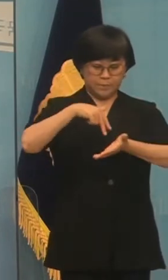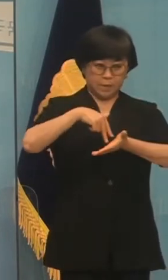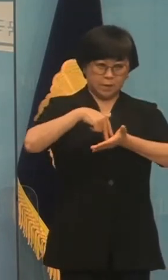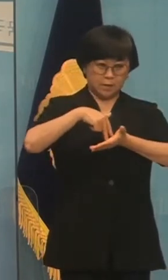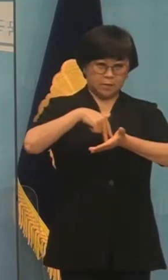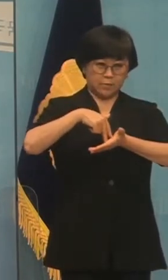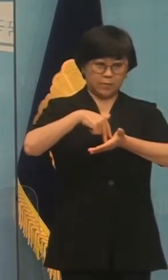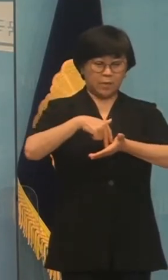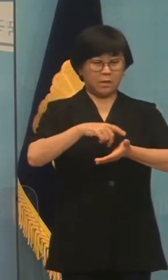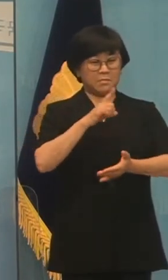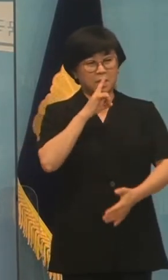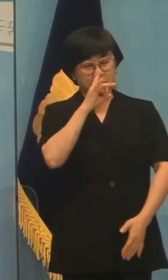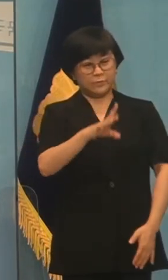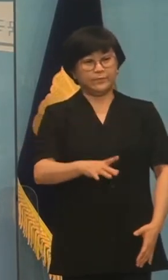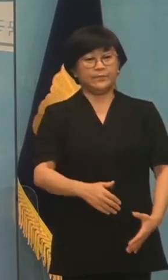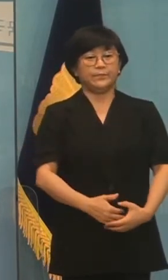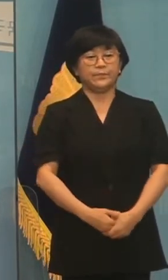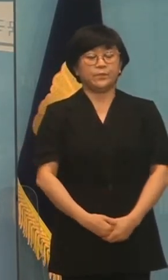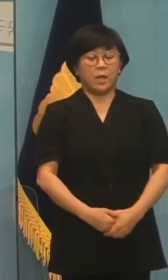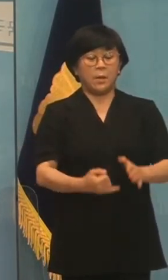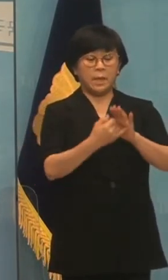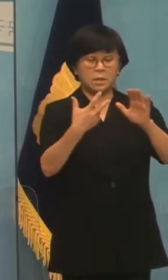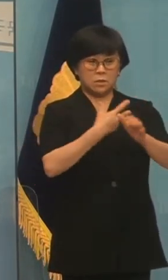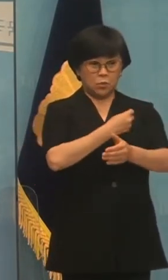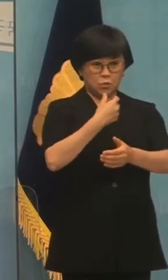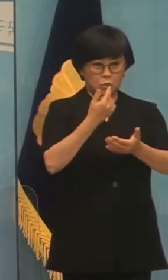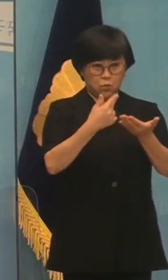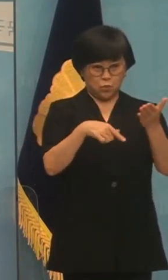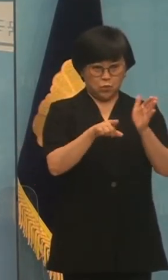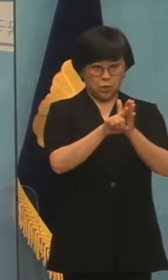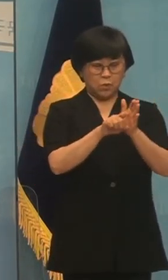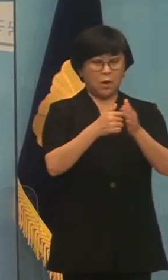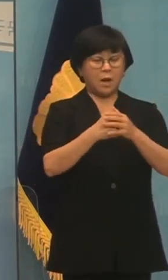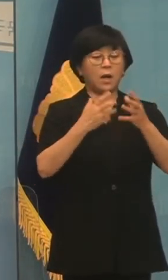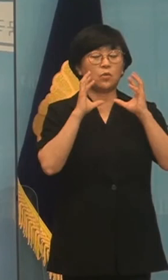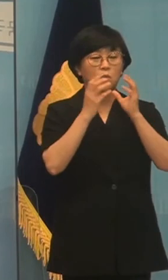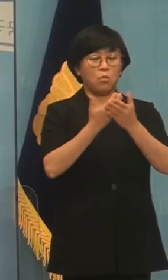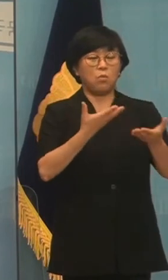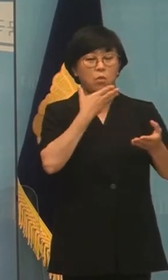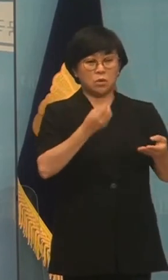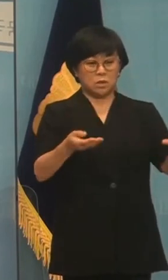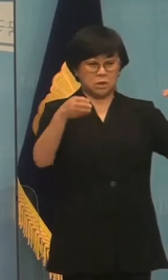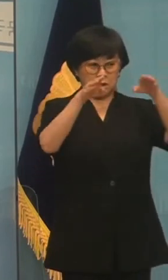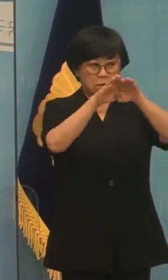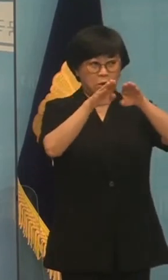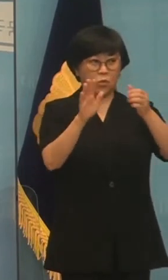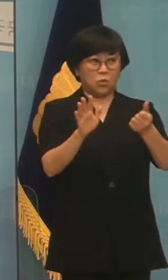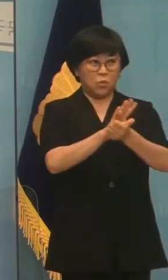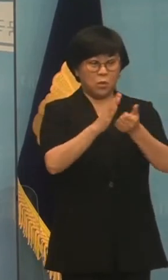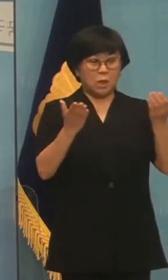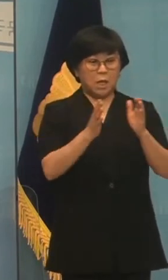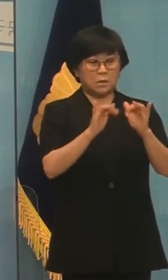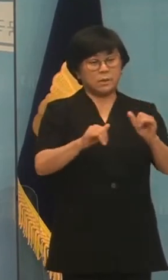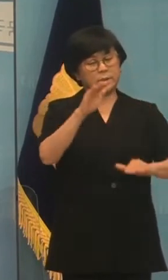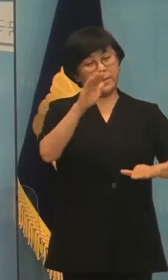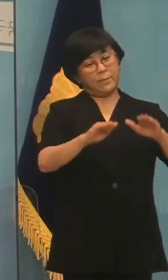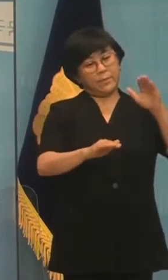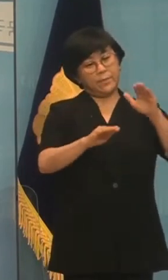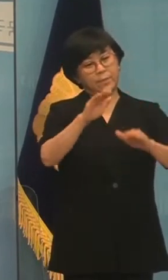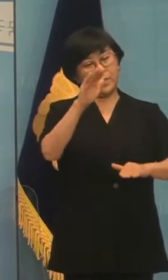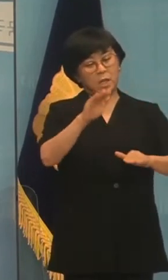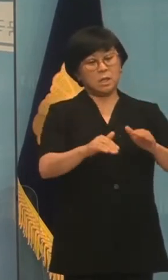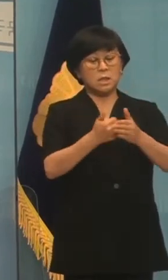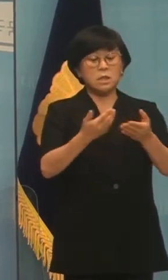입장은 말이 되지 않습니다. 백신 접종에서 아동복지시설 돌봄 노동자들을 차별하는 것은 곧